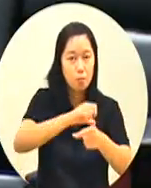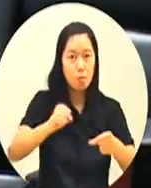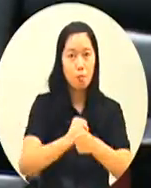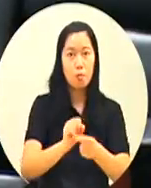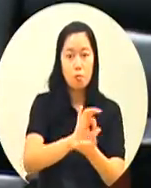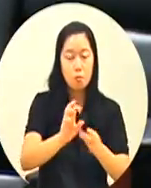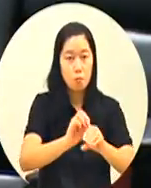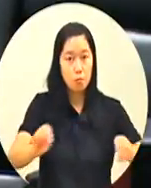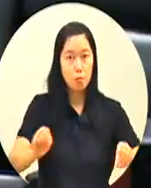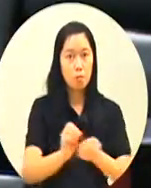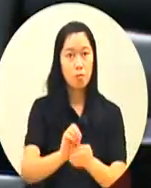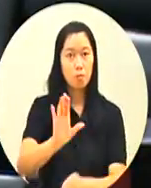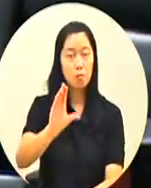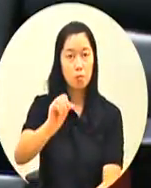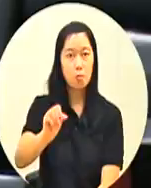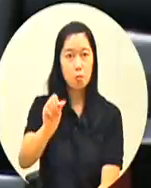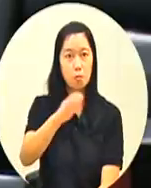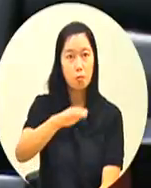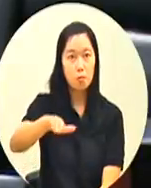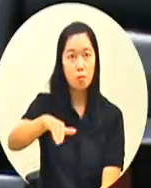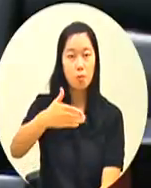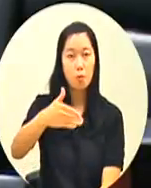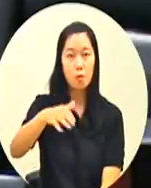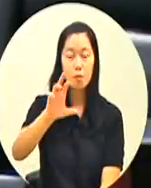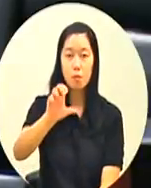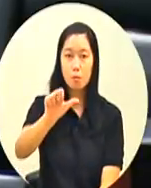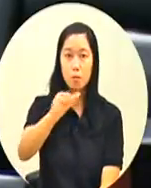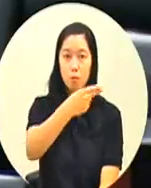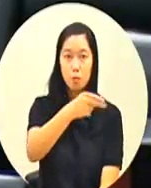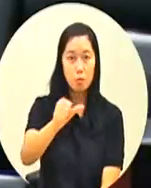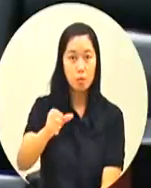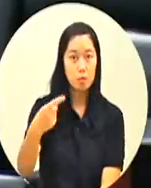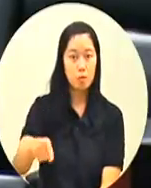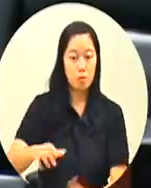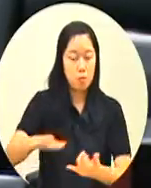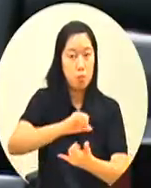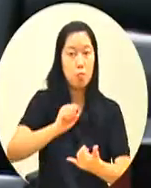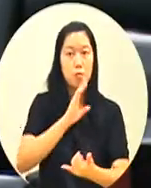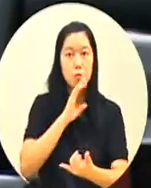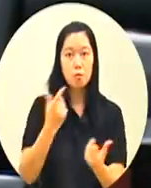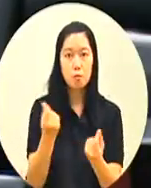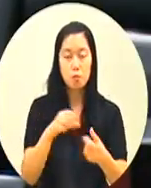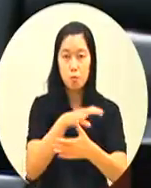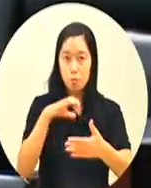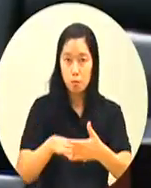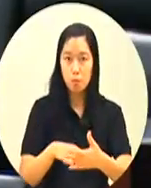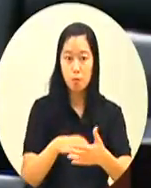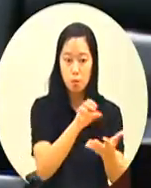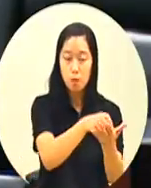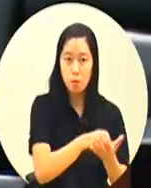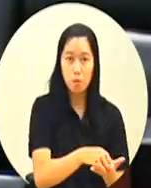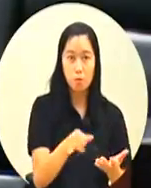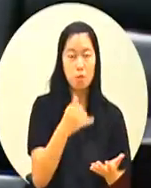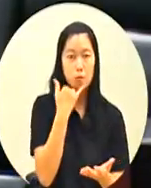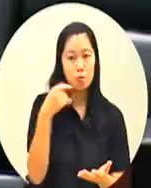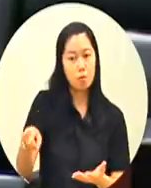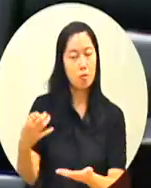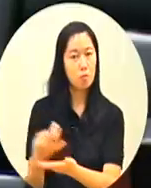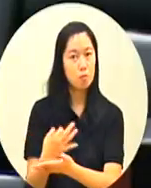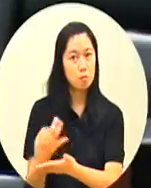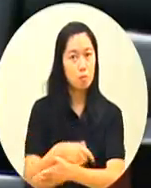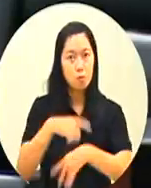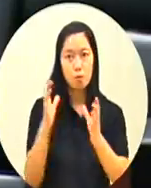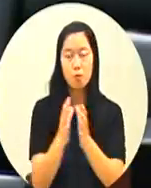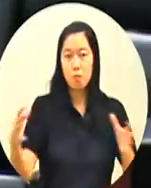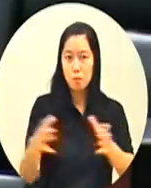是59,850公顷，这个是全部的量，这个是包括了已经取得跟可能不够的，那